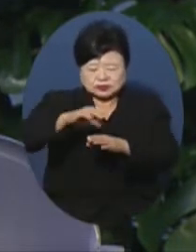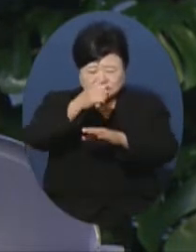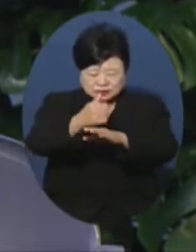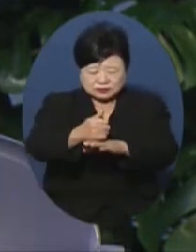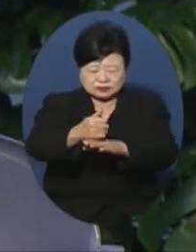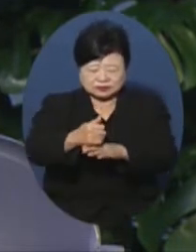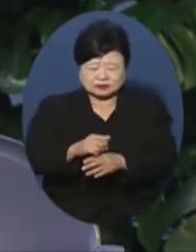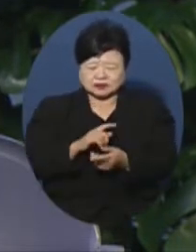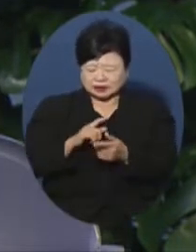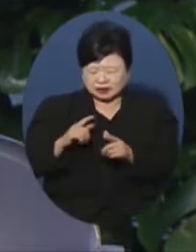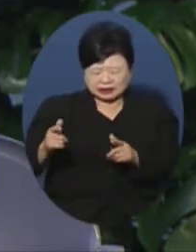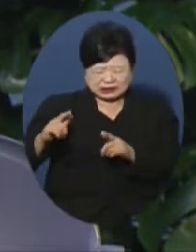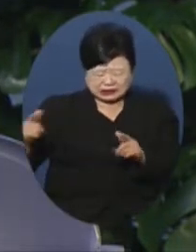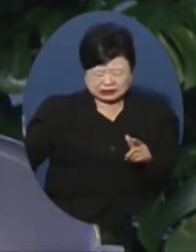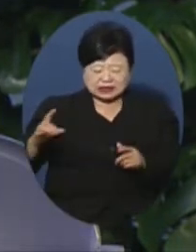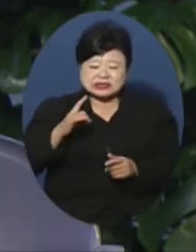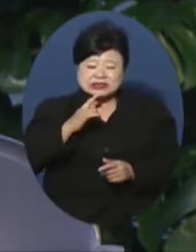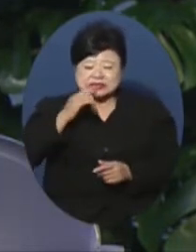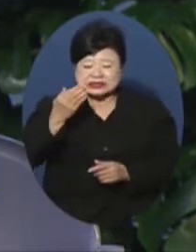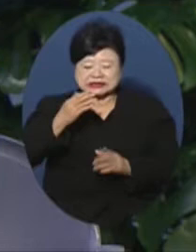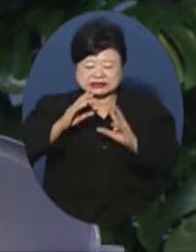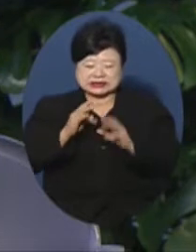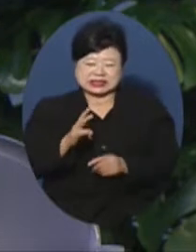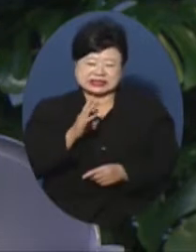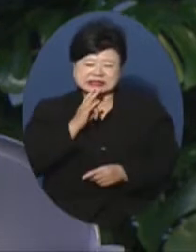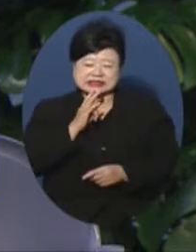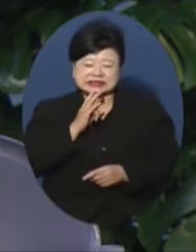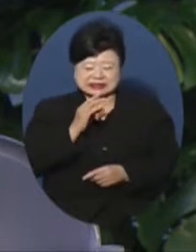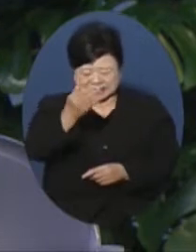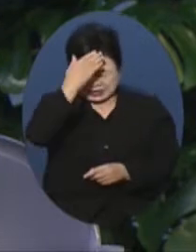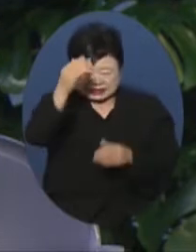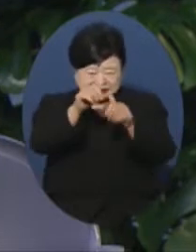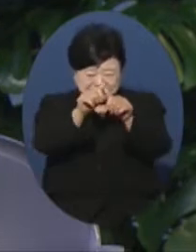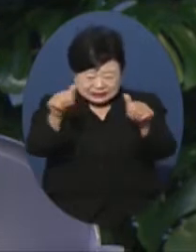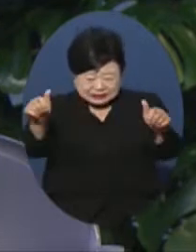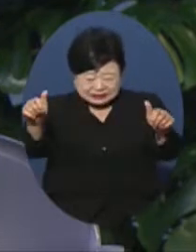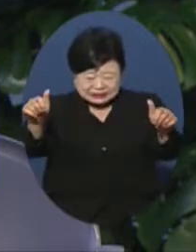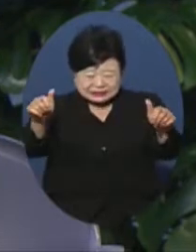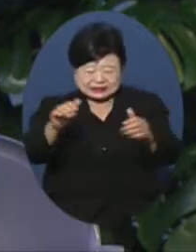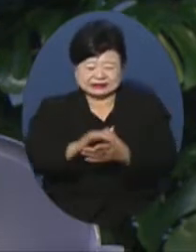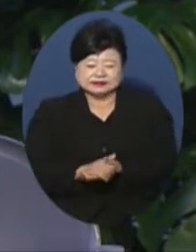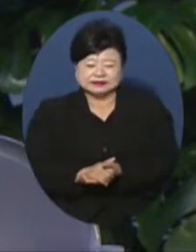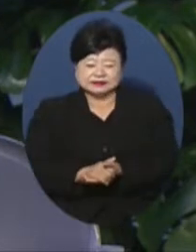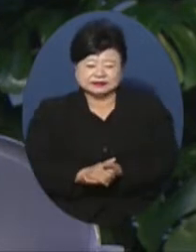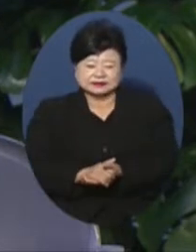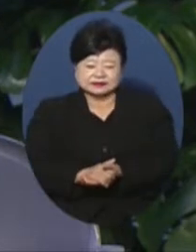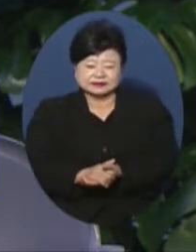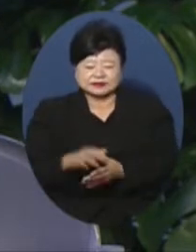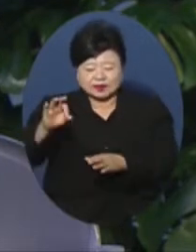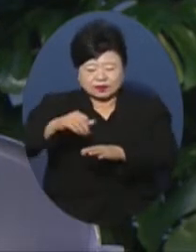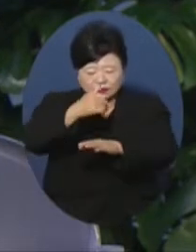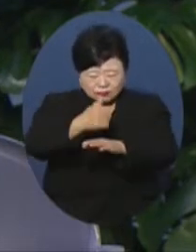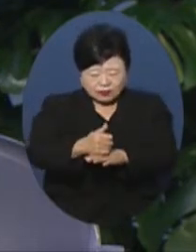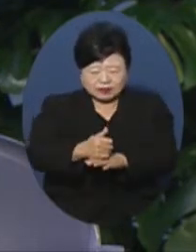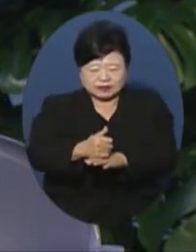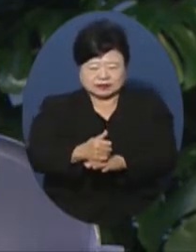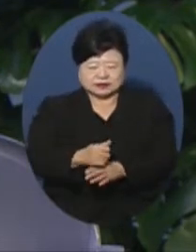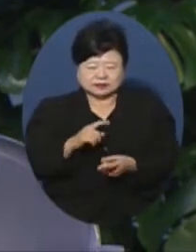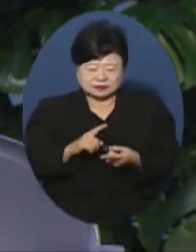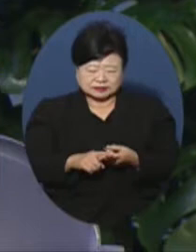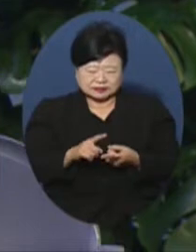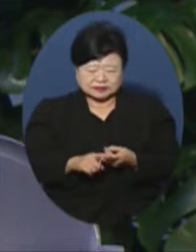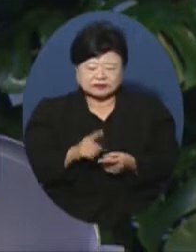왕이시여 아니로소이다. 오직 이 이스라엘 선지자 엘리사가 왕이